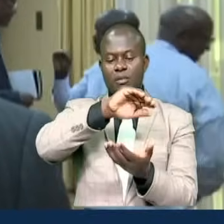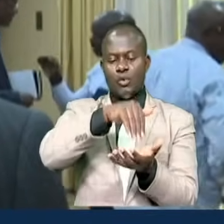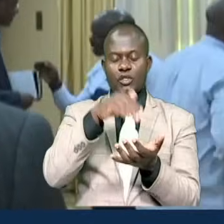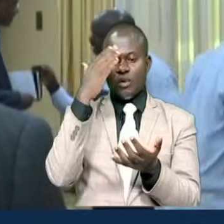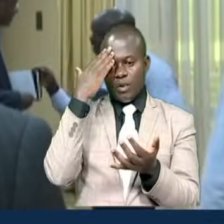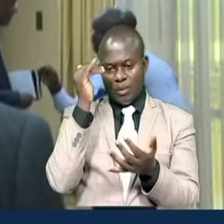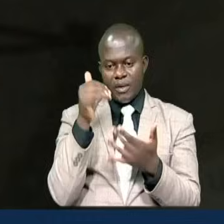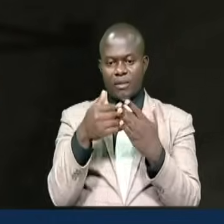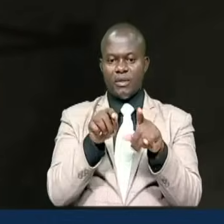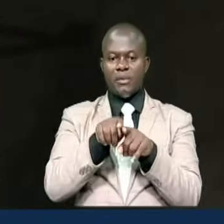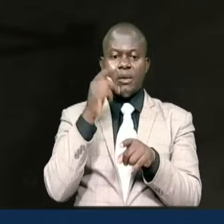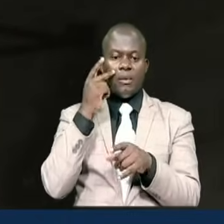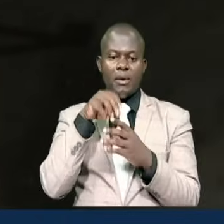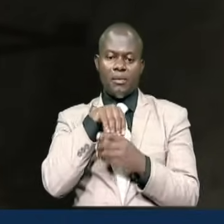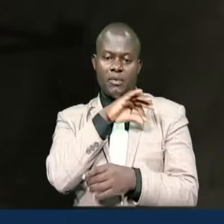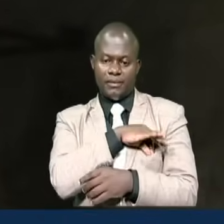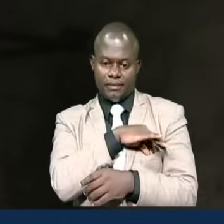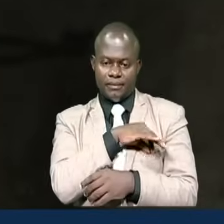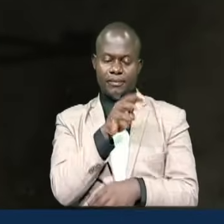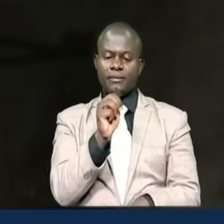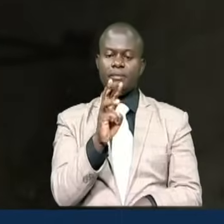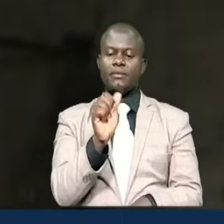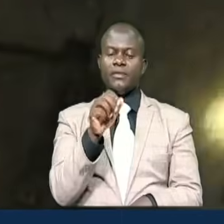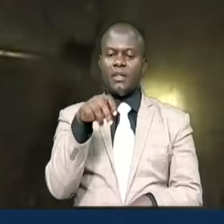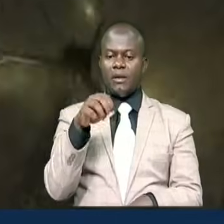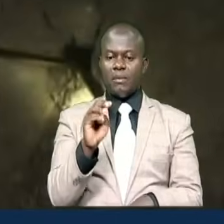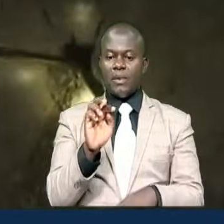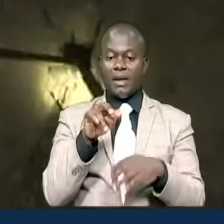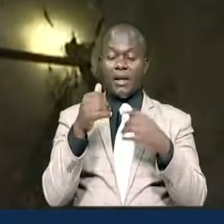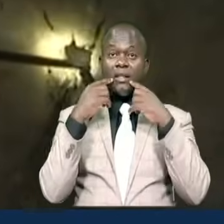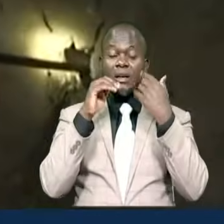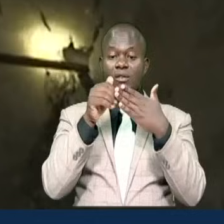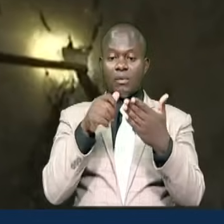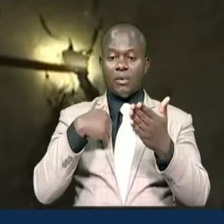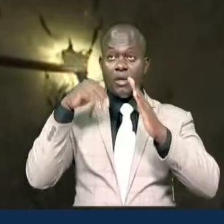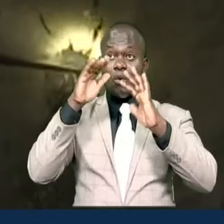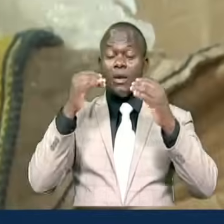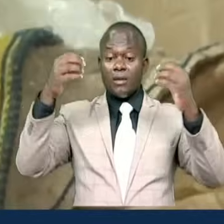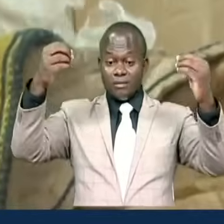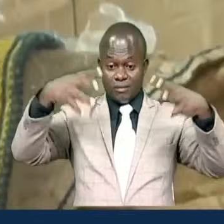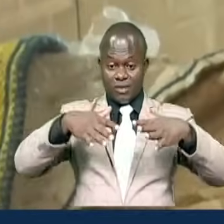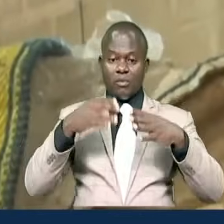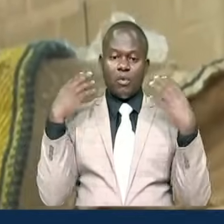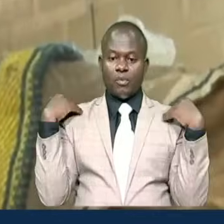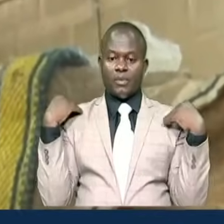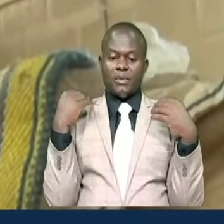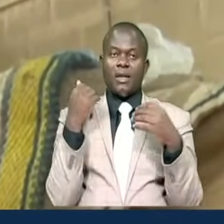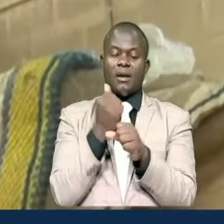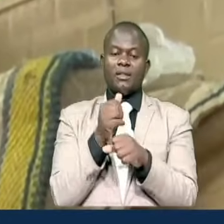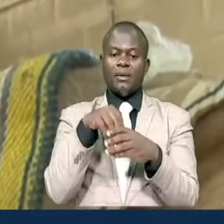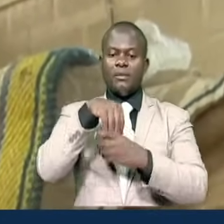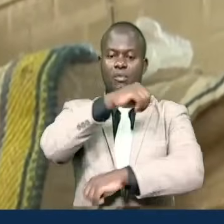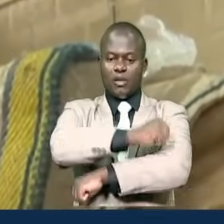nawe abibonamo inyungu Mwambari avuga ko abikorera banakwiye kugira uruhare rukwiye mu kumenyereza akazi abakiri mu